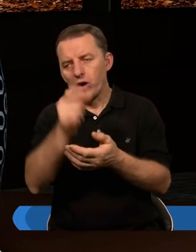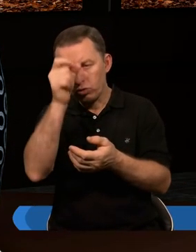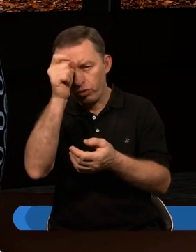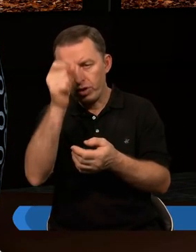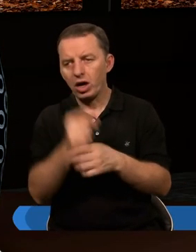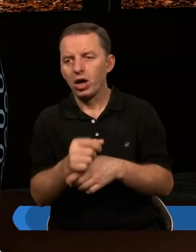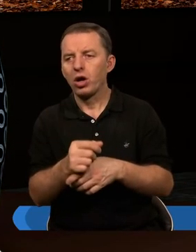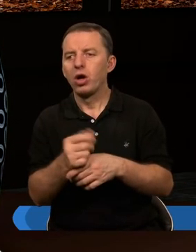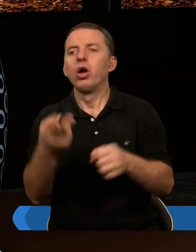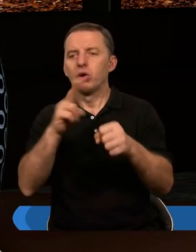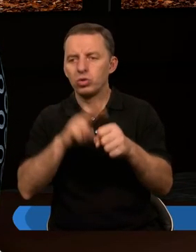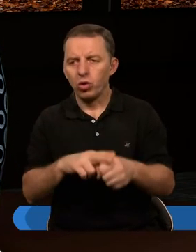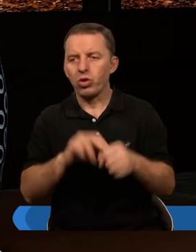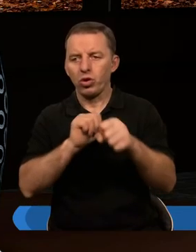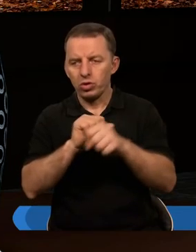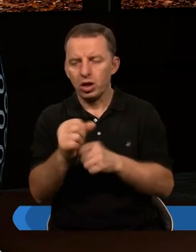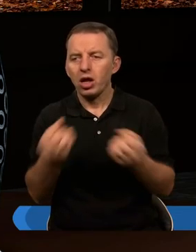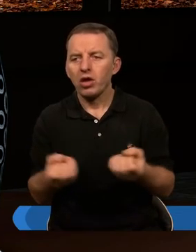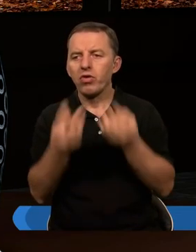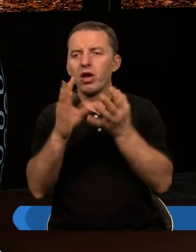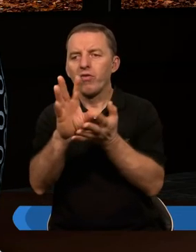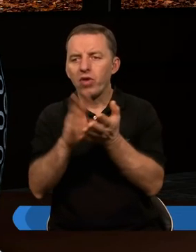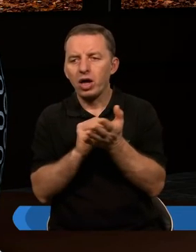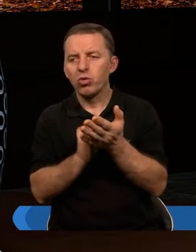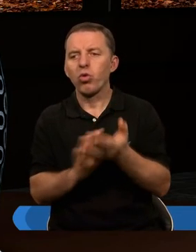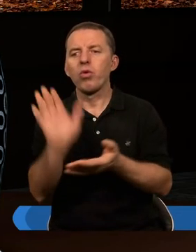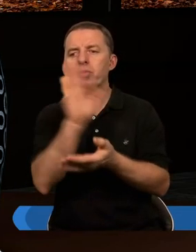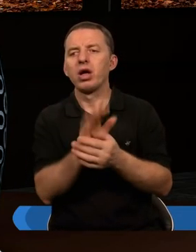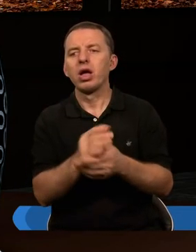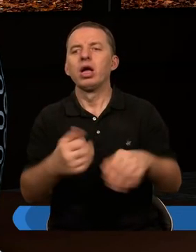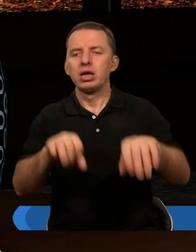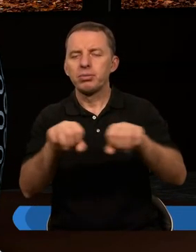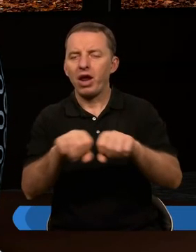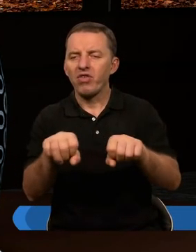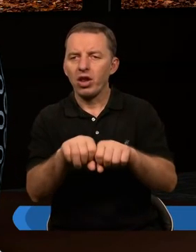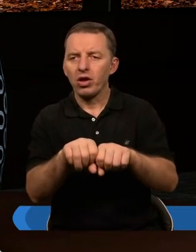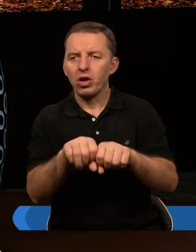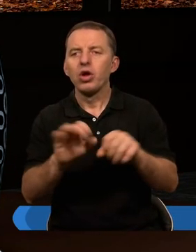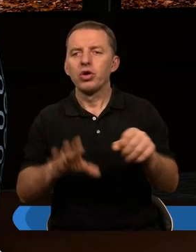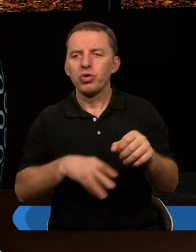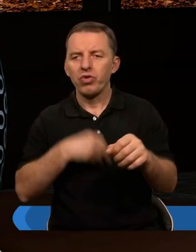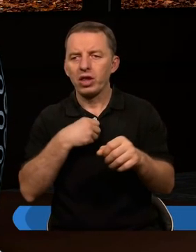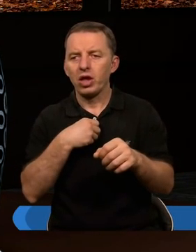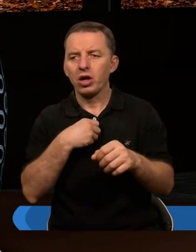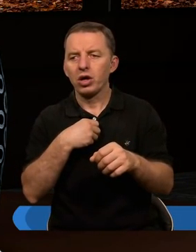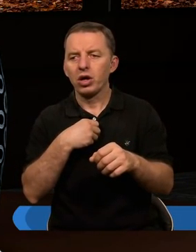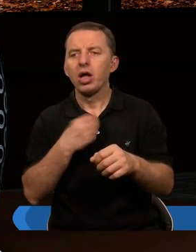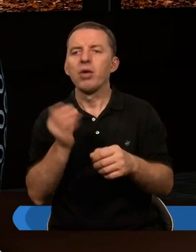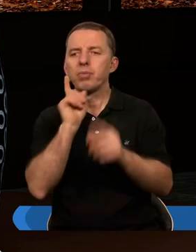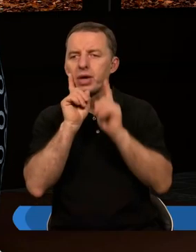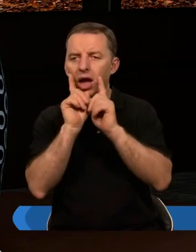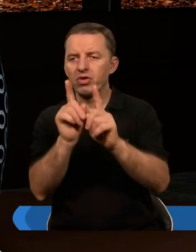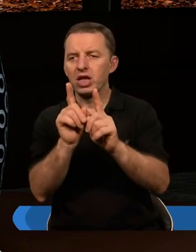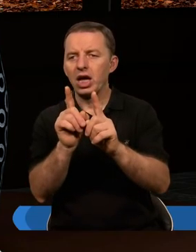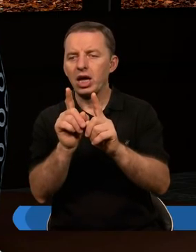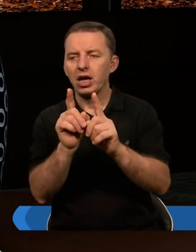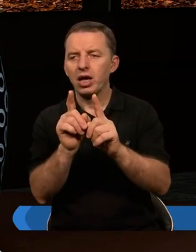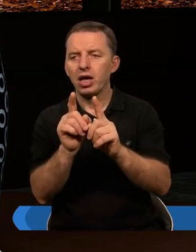człowieka, który jest stworzony według Boga w sprawiedliwości, świętości i świętości prawdy.